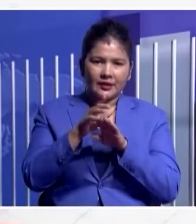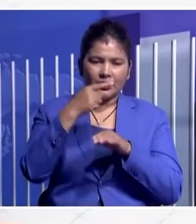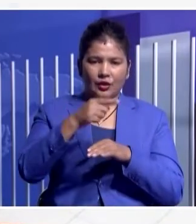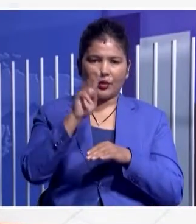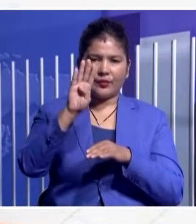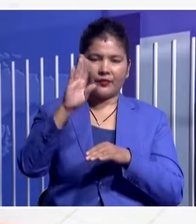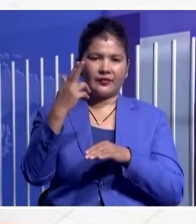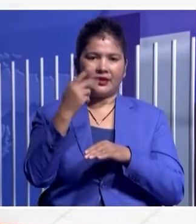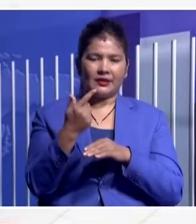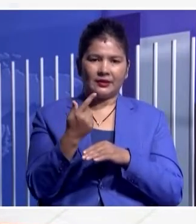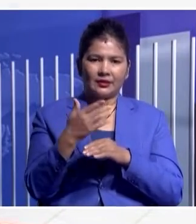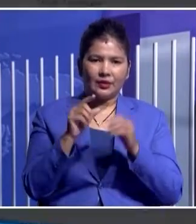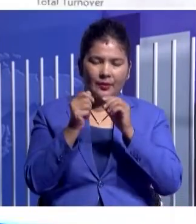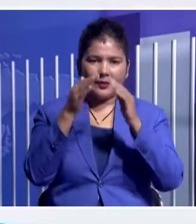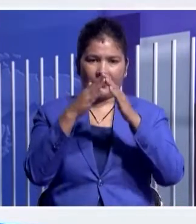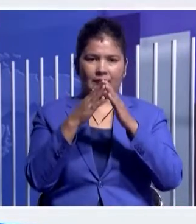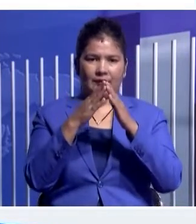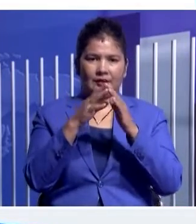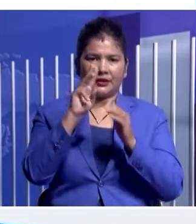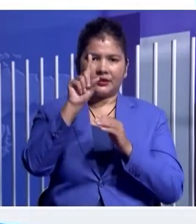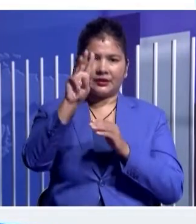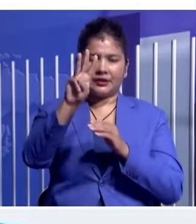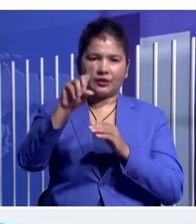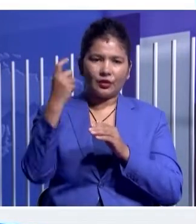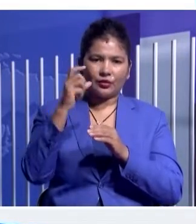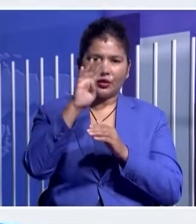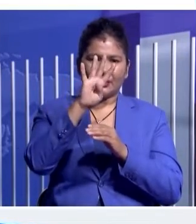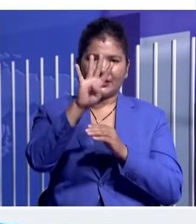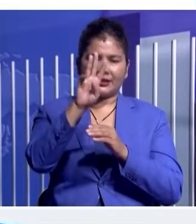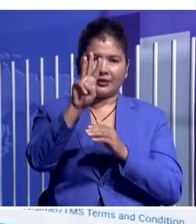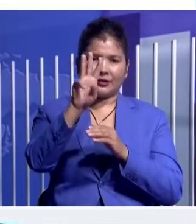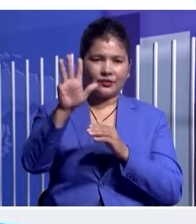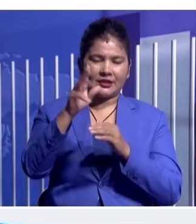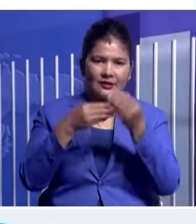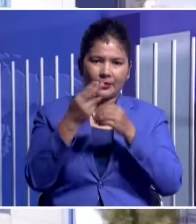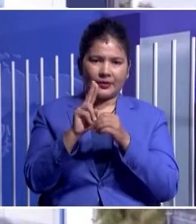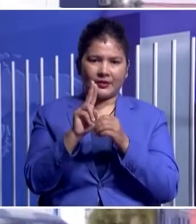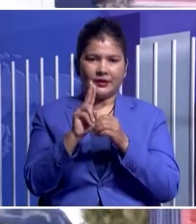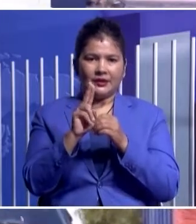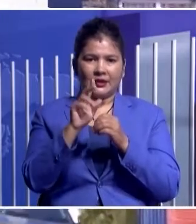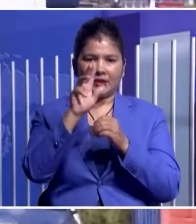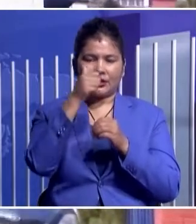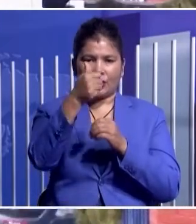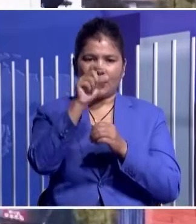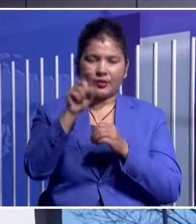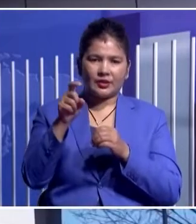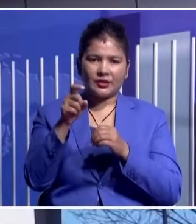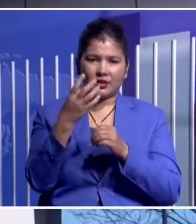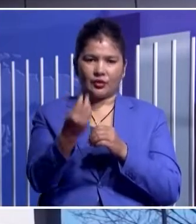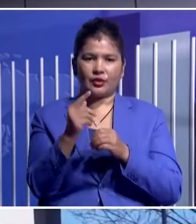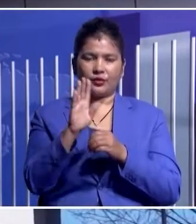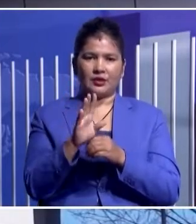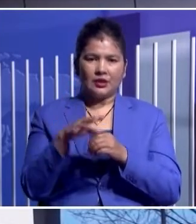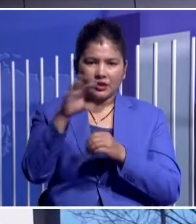बैङ्कको 3.39 करोड रुपियाँको सेयर किनबेच भयो। आज सबैभन्दा धेरै अप्पर मार्दी हाइड्रो कम्पनीको सेयर 6.5% घटेको